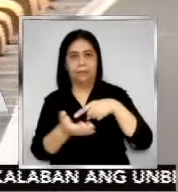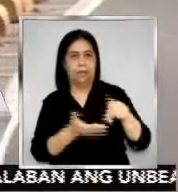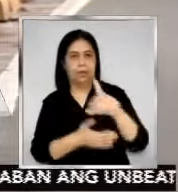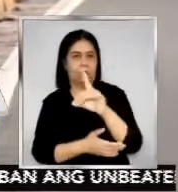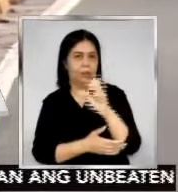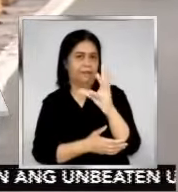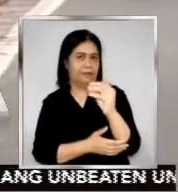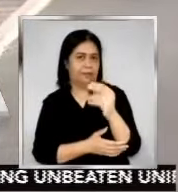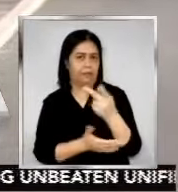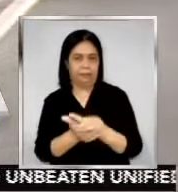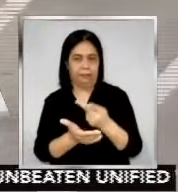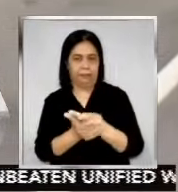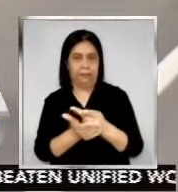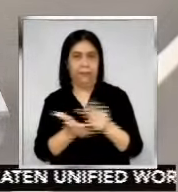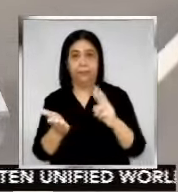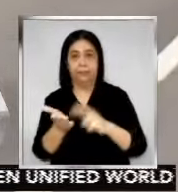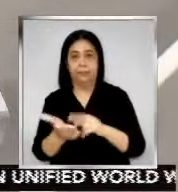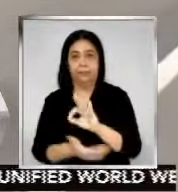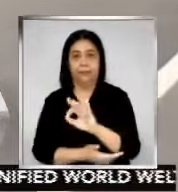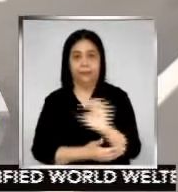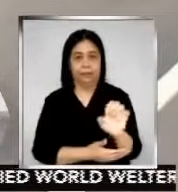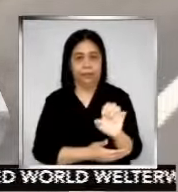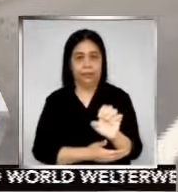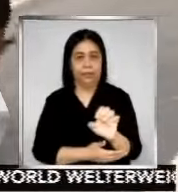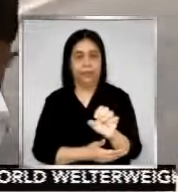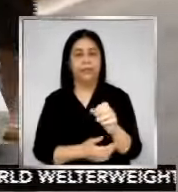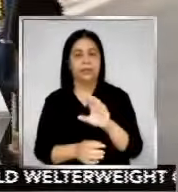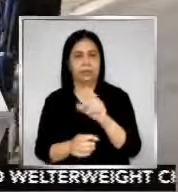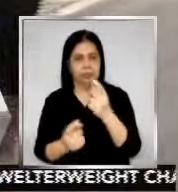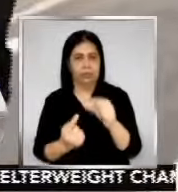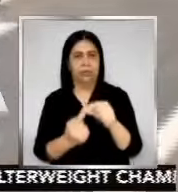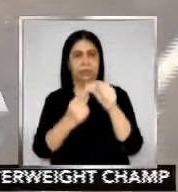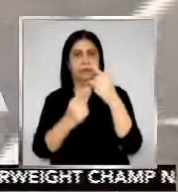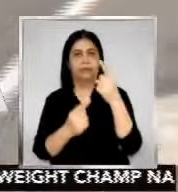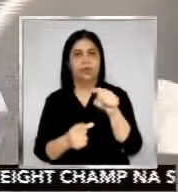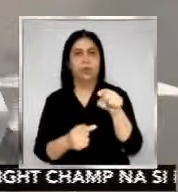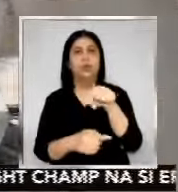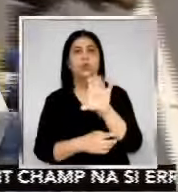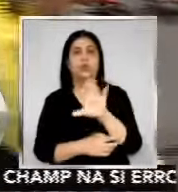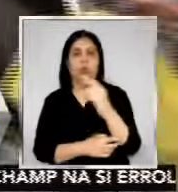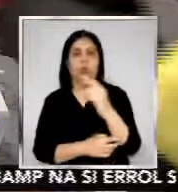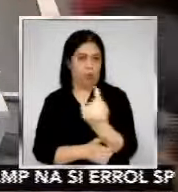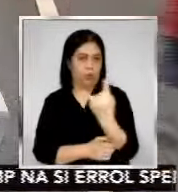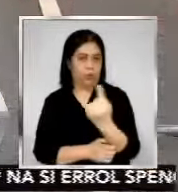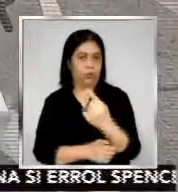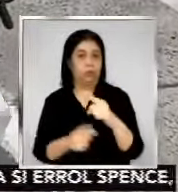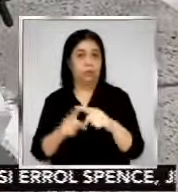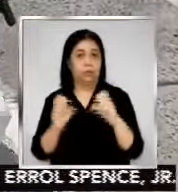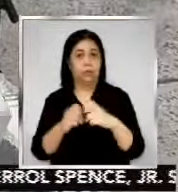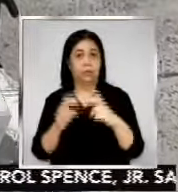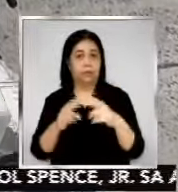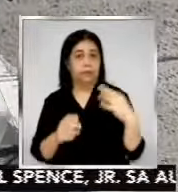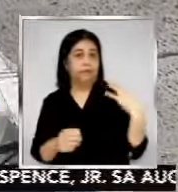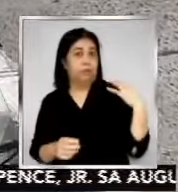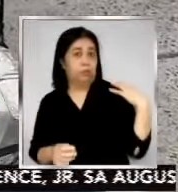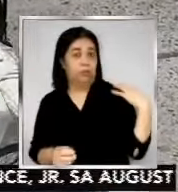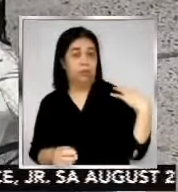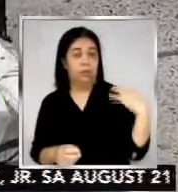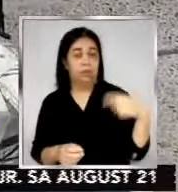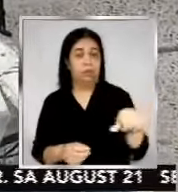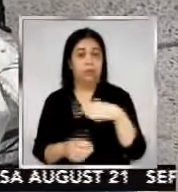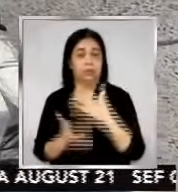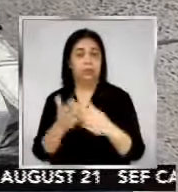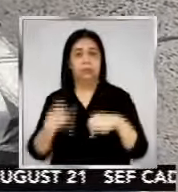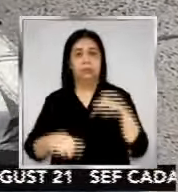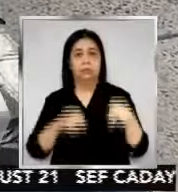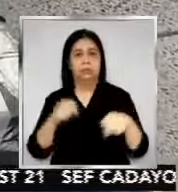pesos registration fee. Eksklusibo lang ito sa mga taga Quezon City, pero kahit voluntary lang, ang ilang biker hindi na muna